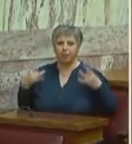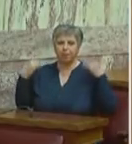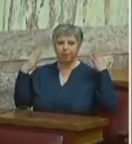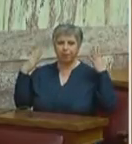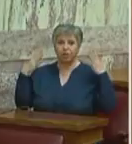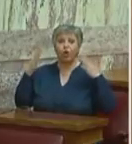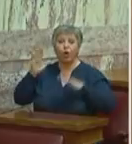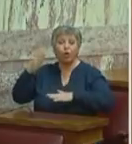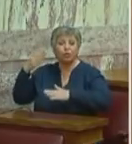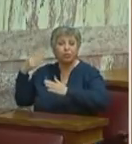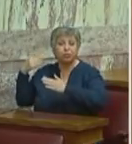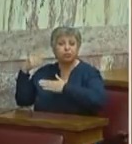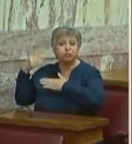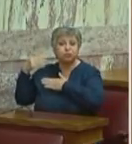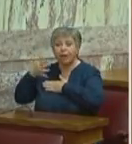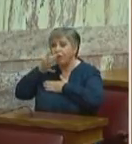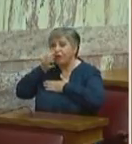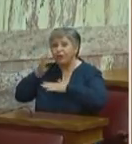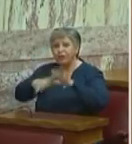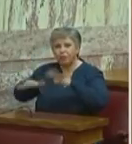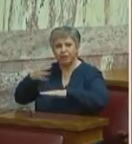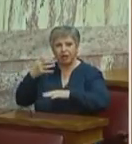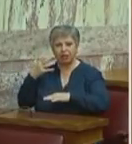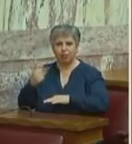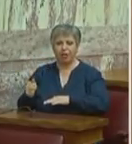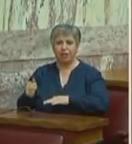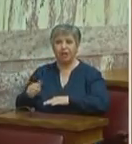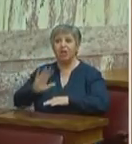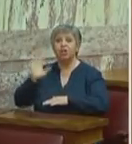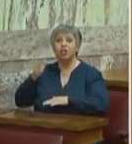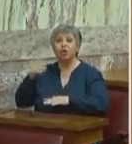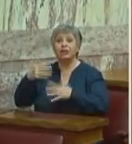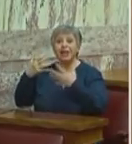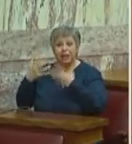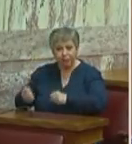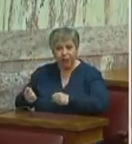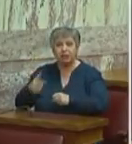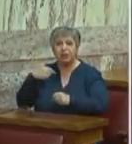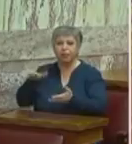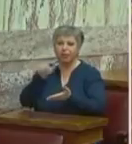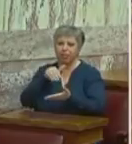παρελθόντος, όσο όμως και από τα βαρύδια του παρελθόντος. Σας ευχαριστώ.